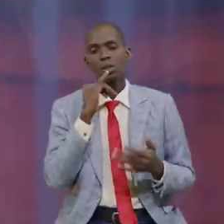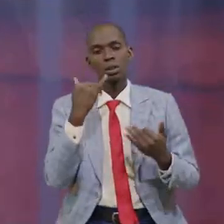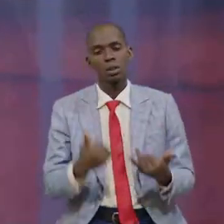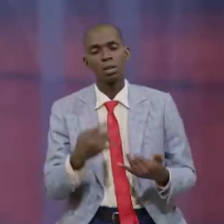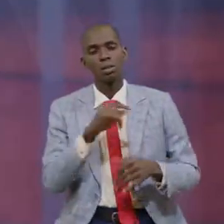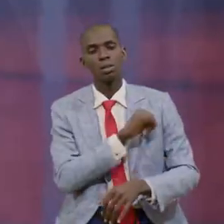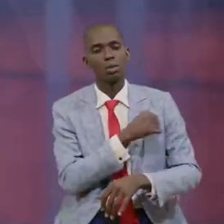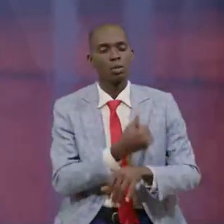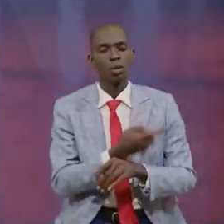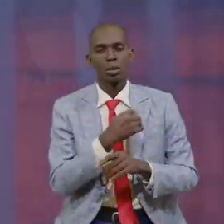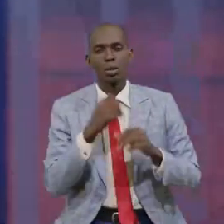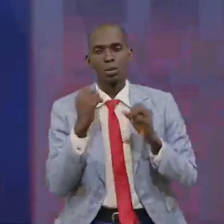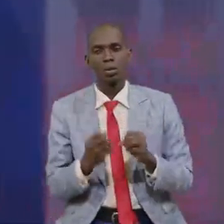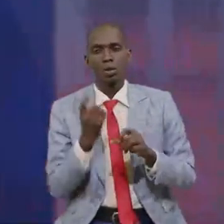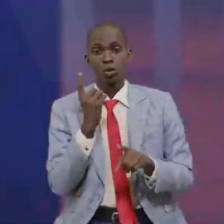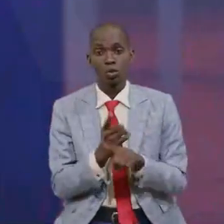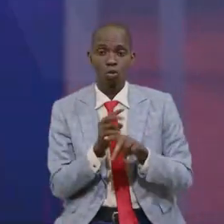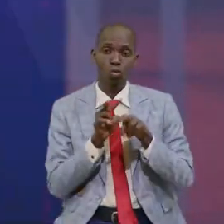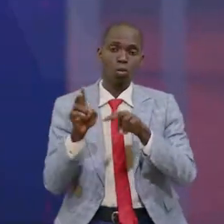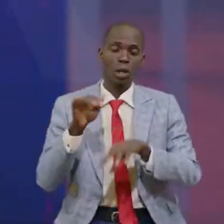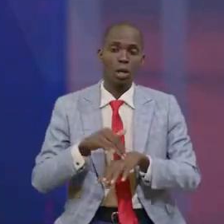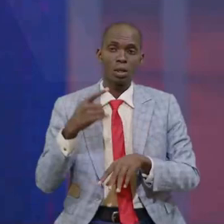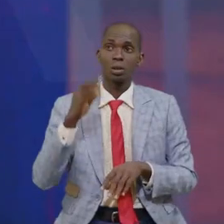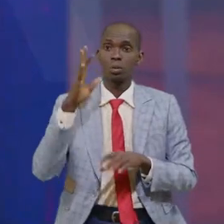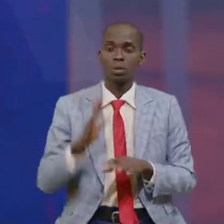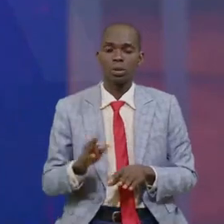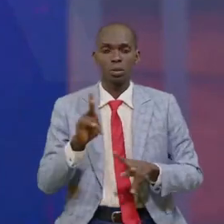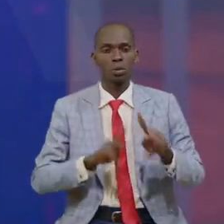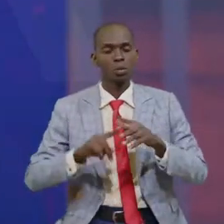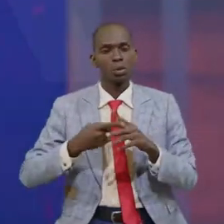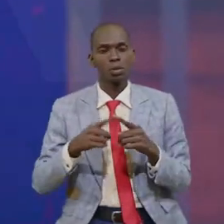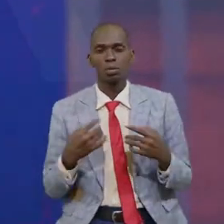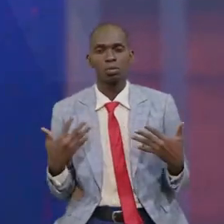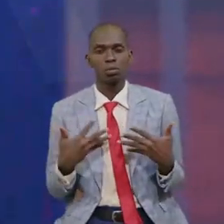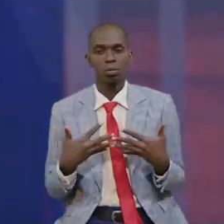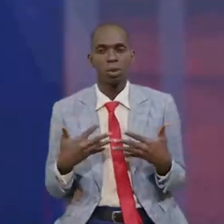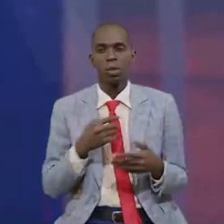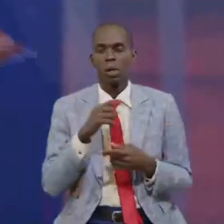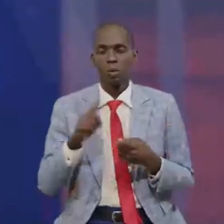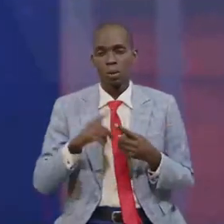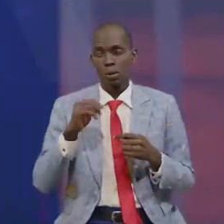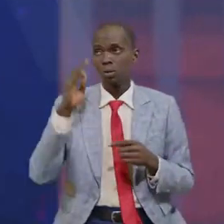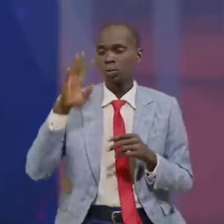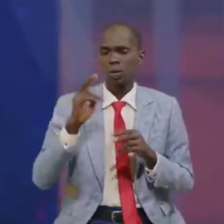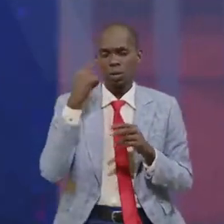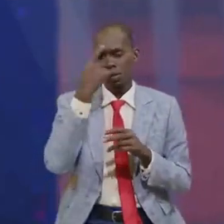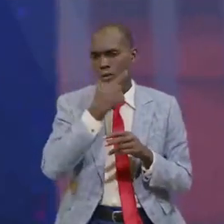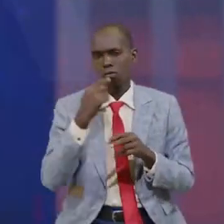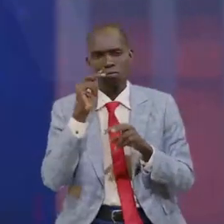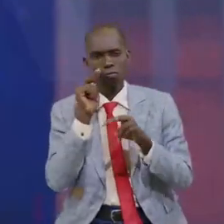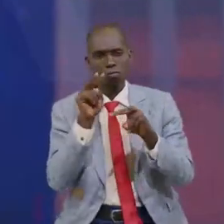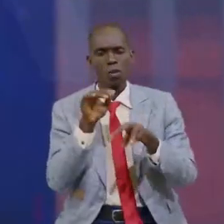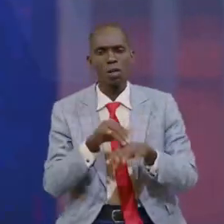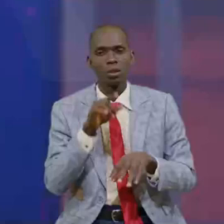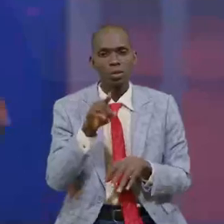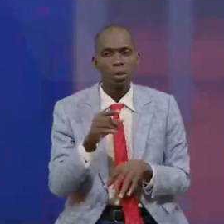est debout, regardez-le debout là-bas, tout seul, tout le monde tremble. Et une fois qu'il te regarde, et il dit tout ce